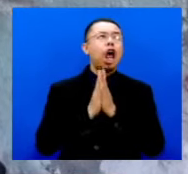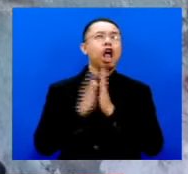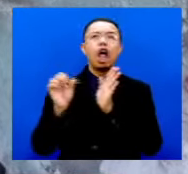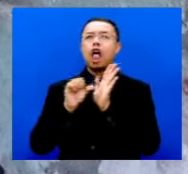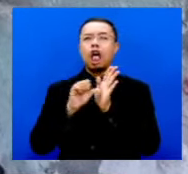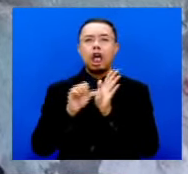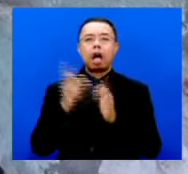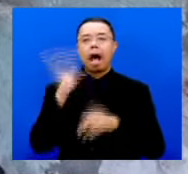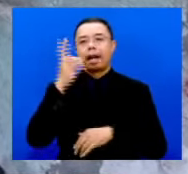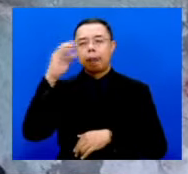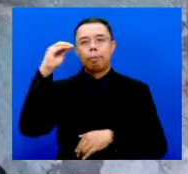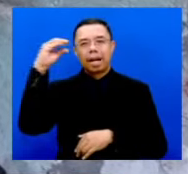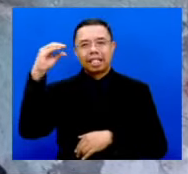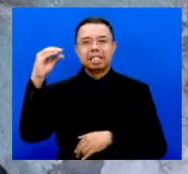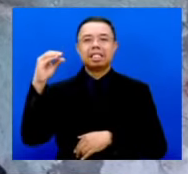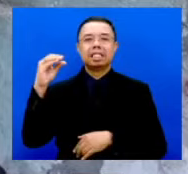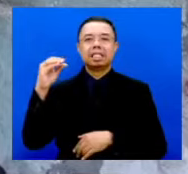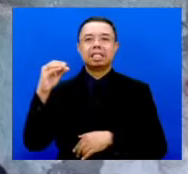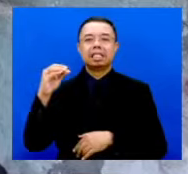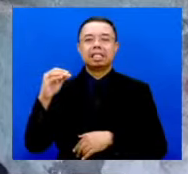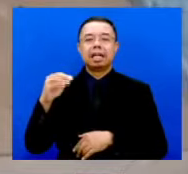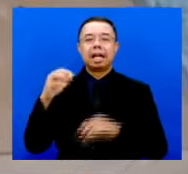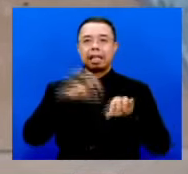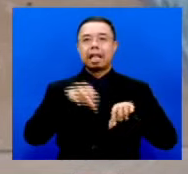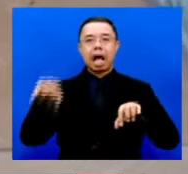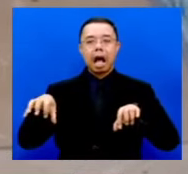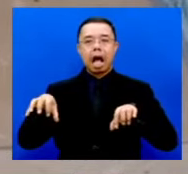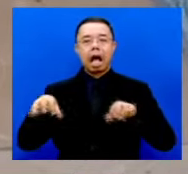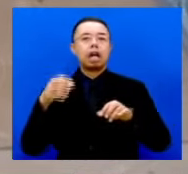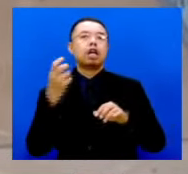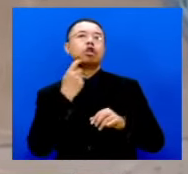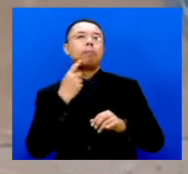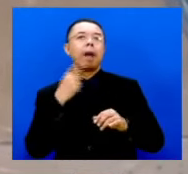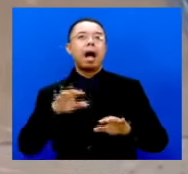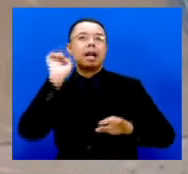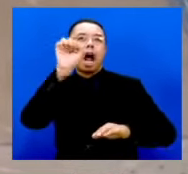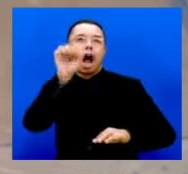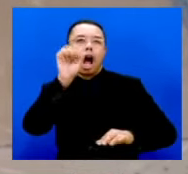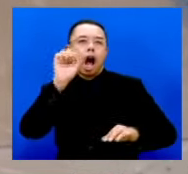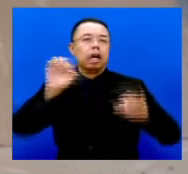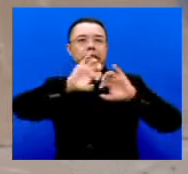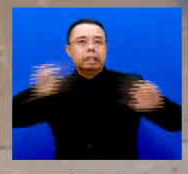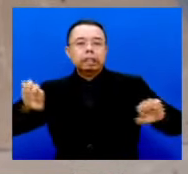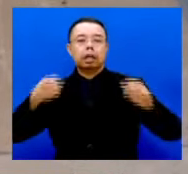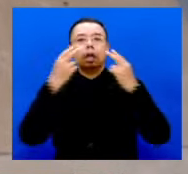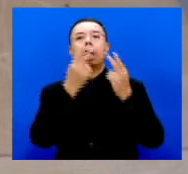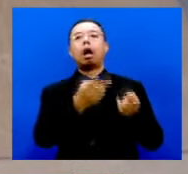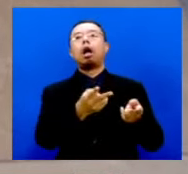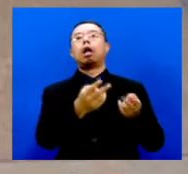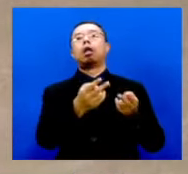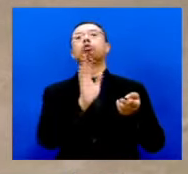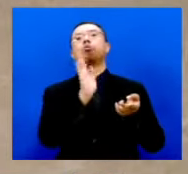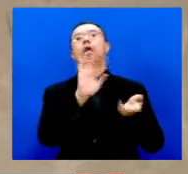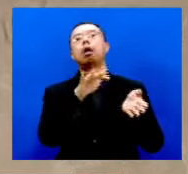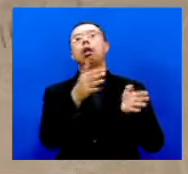korban pada Rabu dini hari lalu para tetangga kemudian mencoba menderobrak pintu rumah dan mendapati korban terkapar